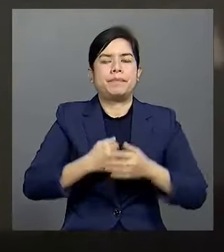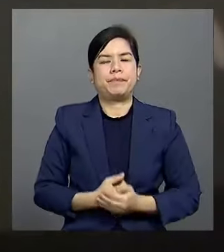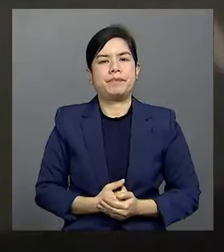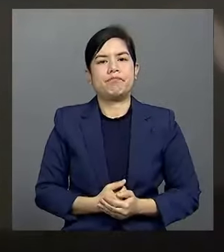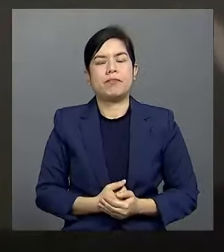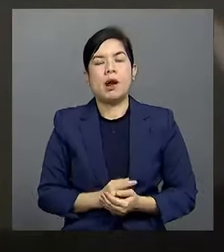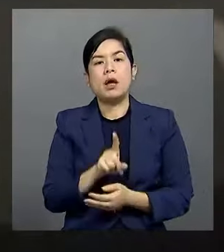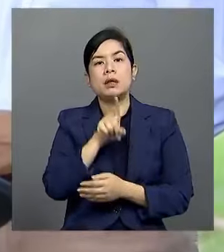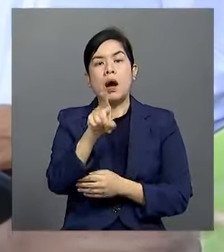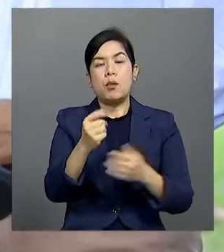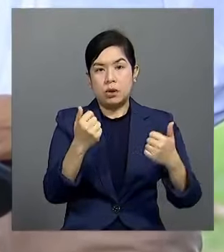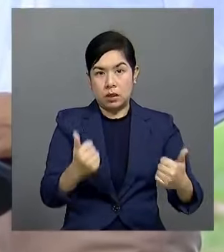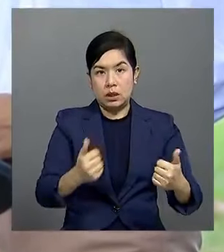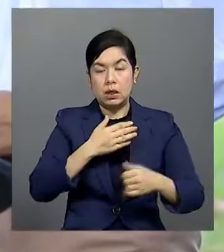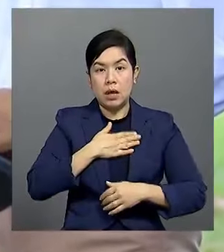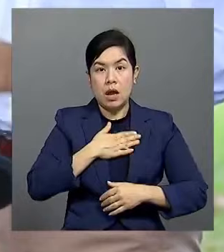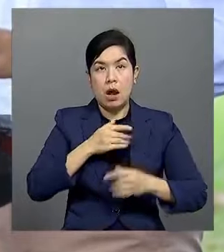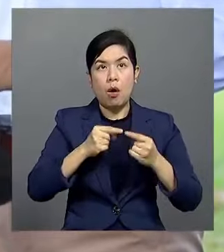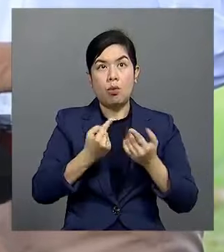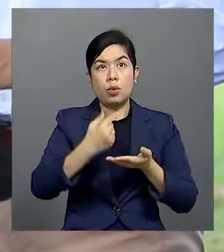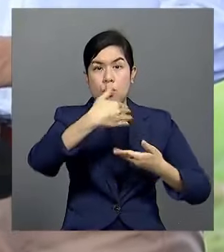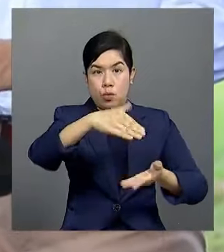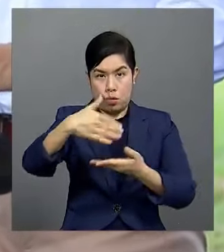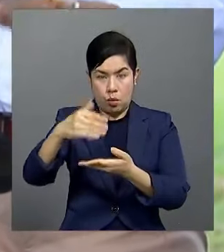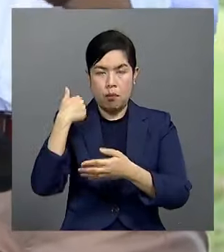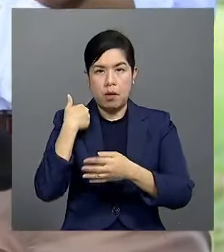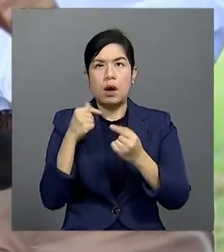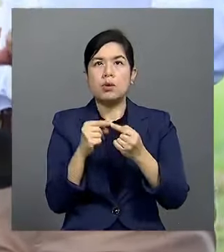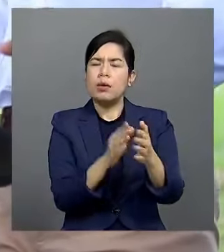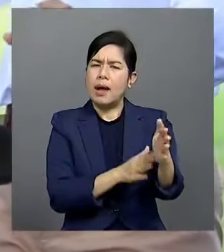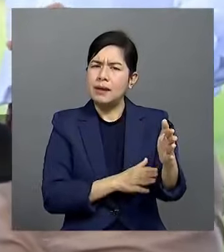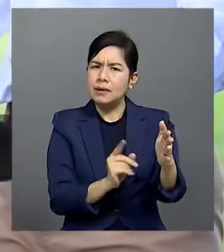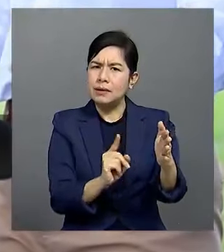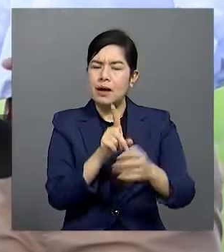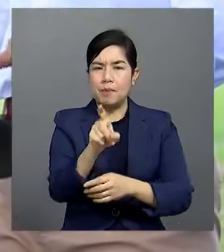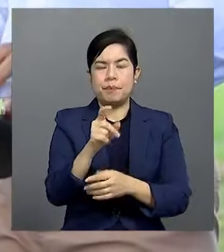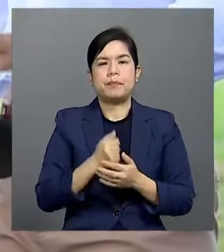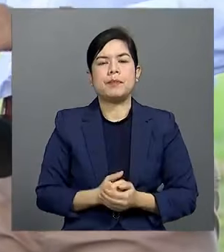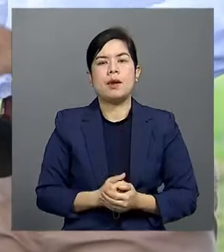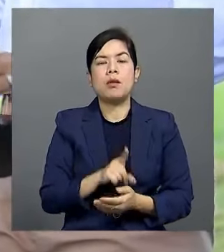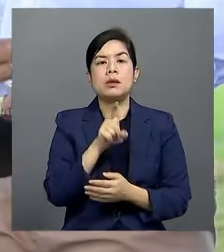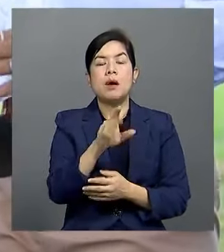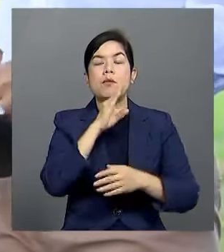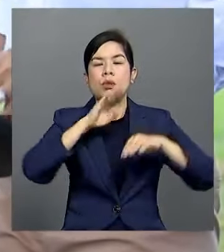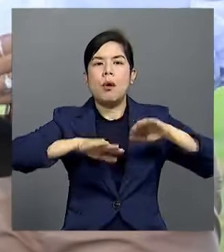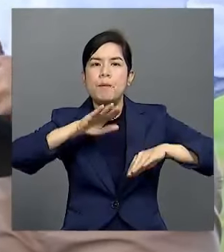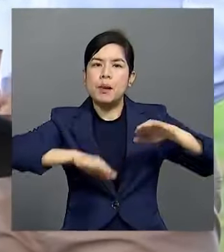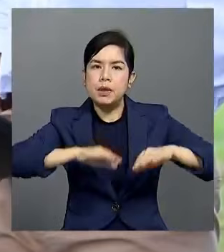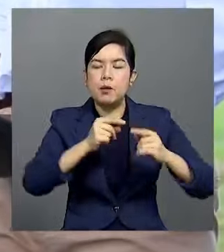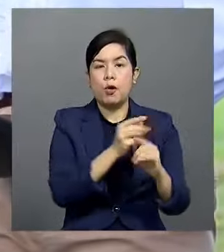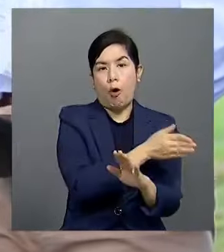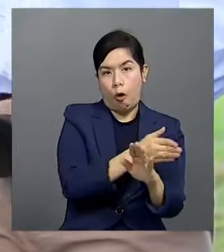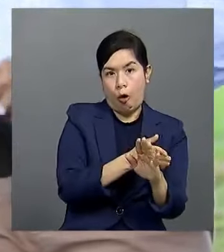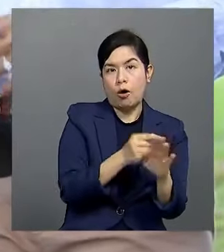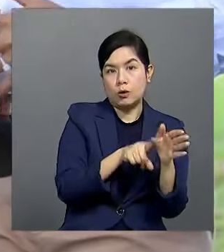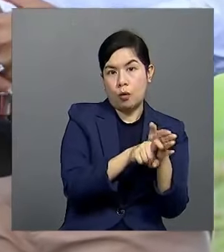หารมานานหรือยังคะ นานแล้วครับผม ค่ะงั้นอยากให้เปรียบเทียบนิดนึงว่าก่อนที่จะมีโควิดกับหลังโควิดเนี่ยค่ะโอ้ปริมาณการสั่งมันเยอะน้อยต่